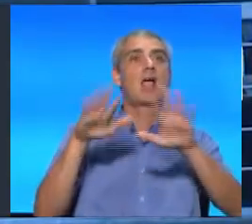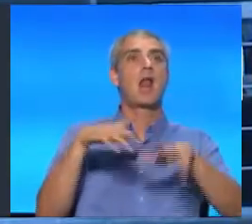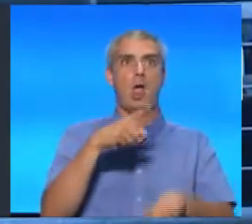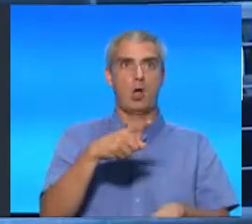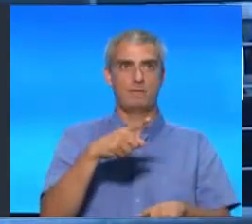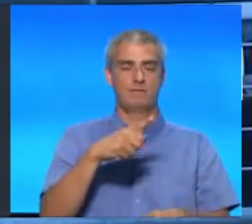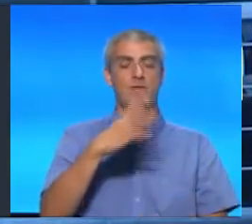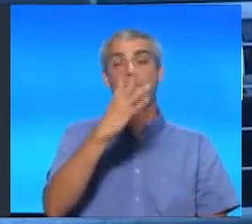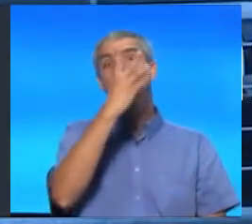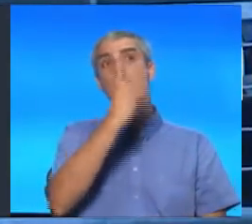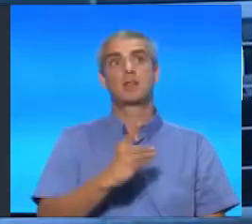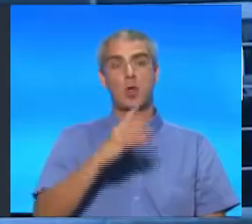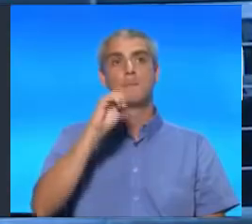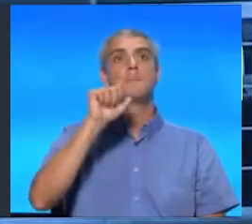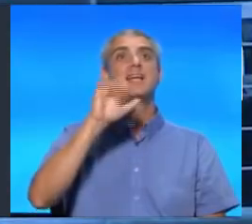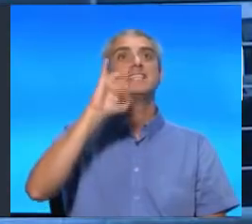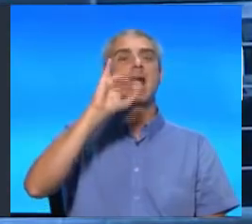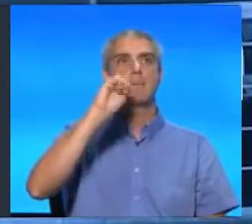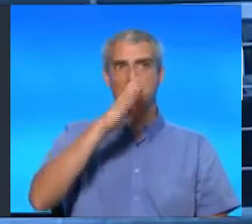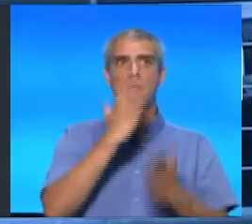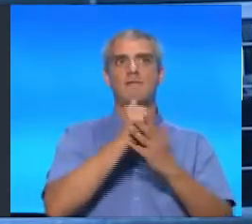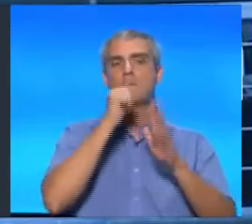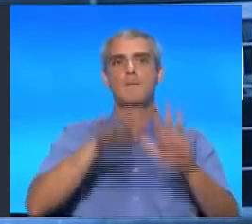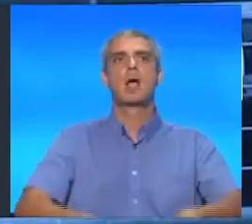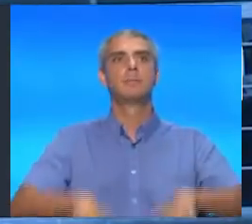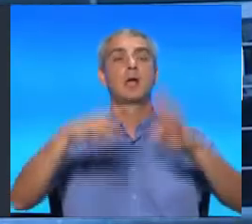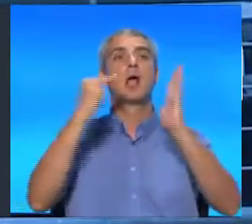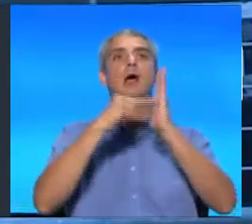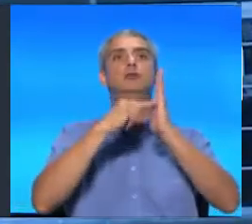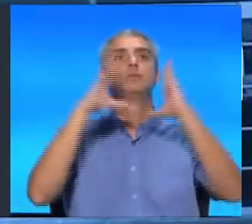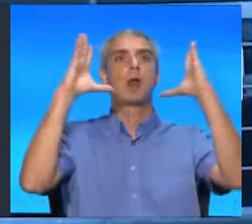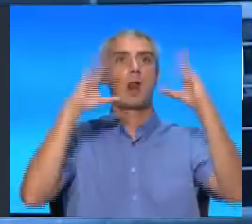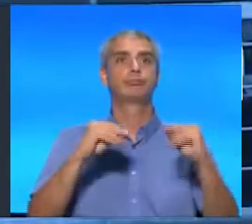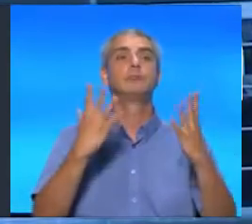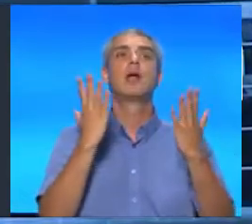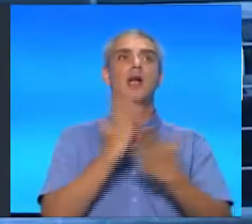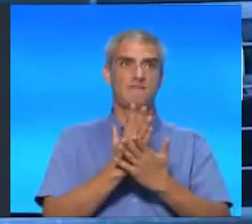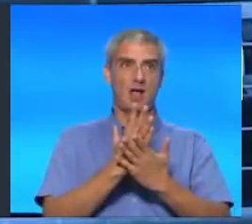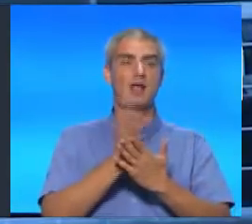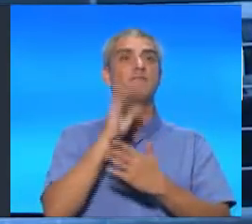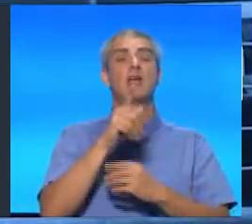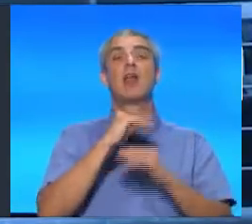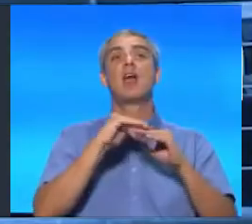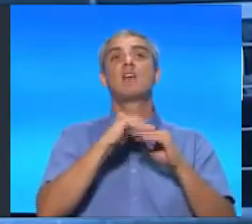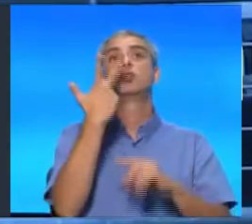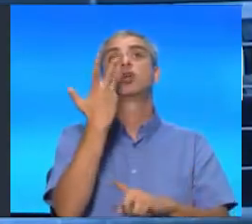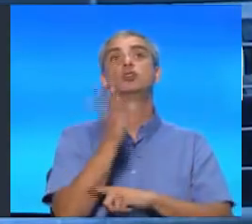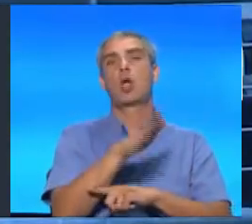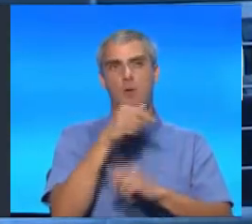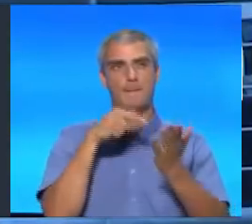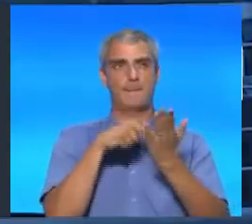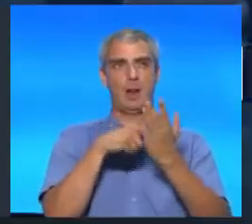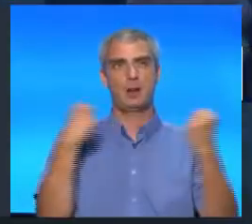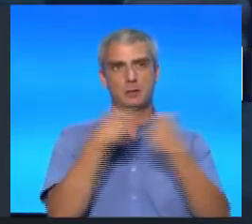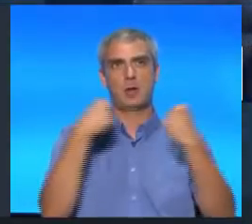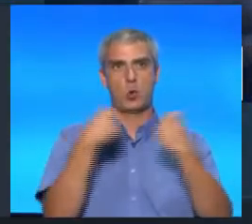בדרום המדינה, במיאמי, ישנם כבר הצפות, הפסקות חשמל המוניות וגם לפחות 3 הרוגים כתוצאה